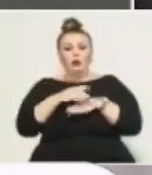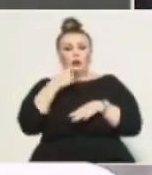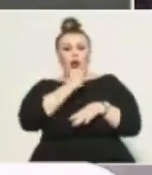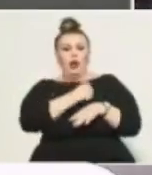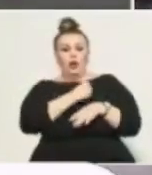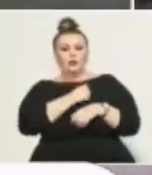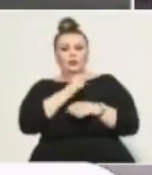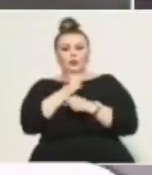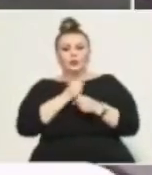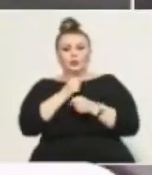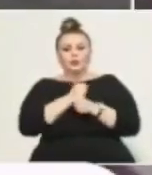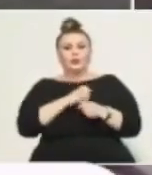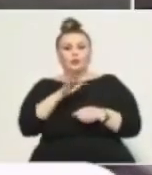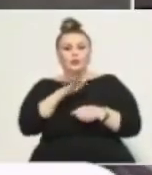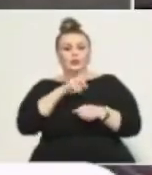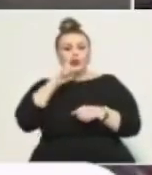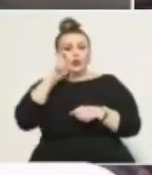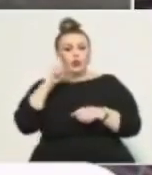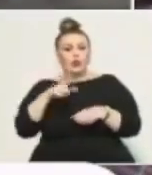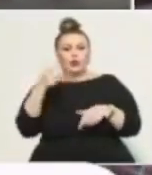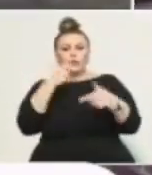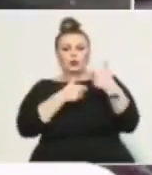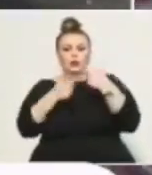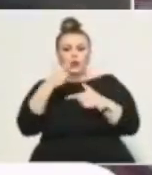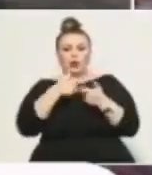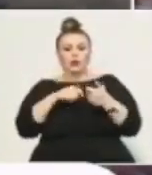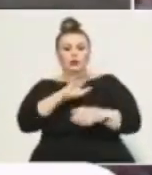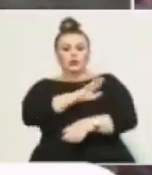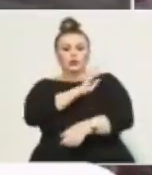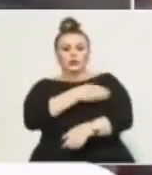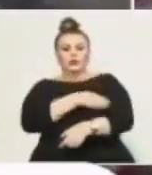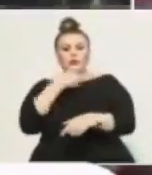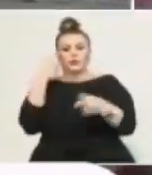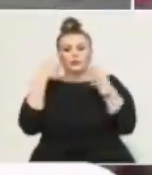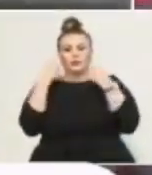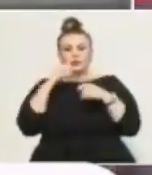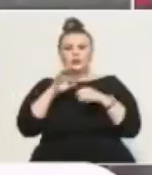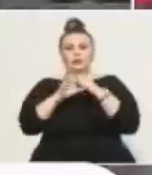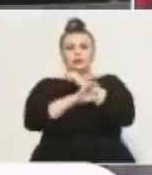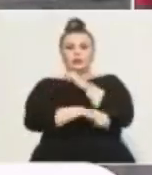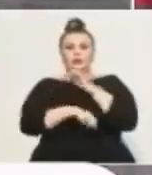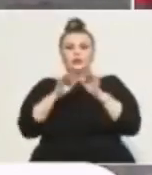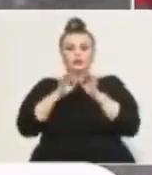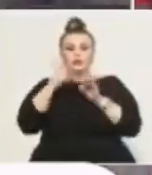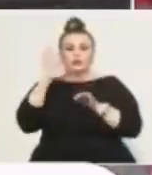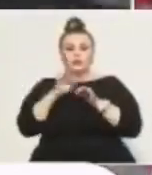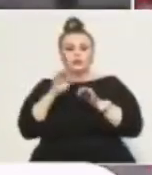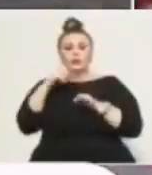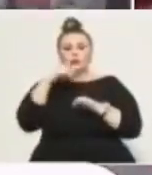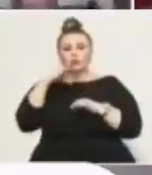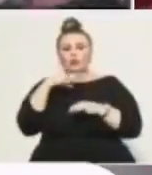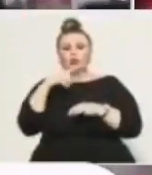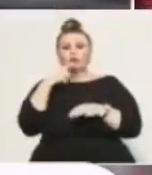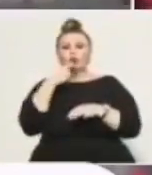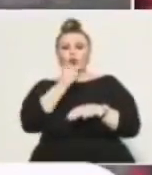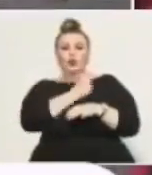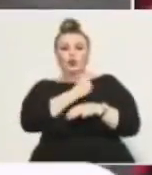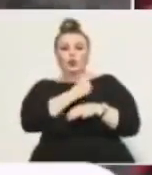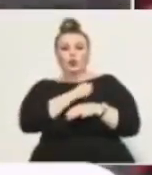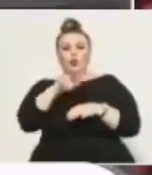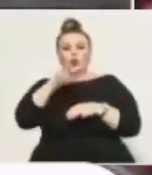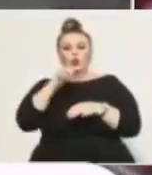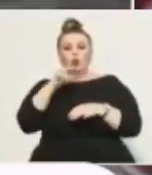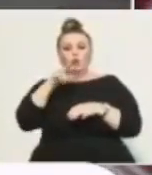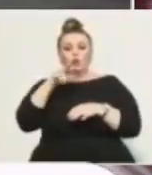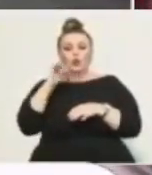həyata keçirilir və Ukrayna silahlı qüvvələrinin yaydığı məlumata görə son sutkada Rusiya ordusunun Luqansk,